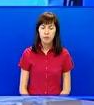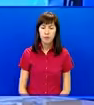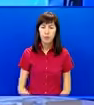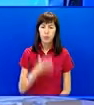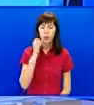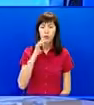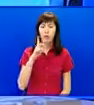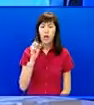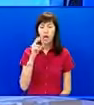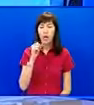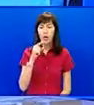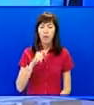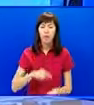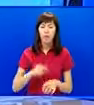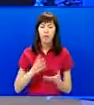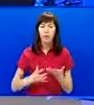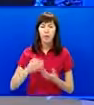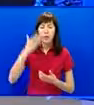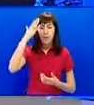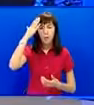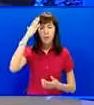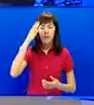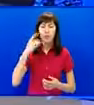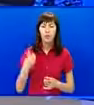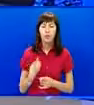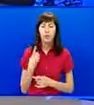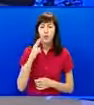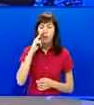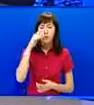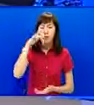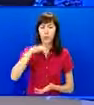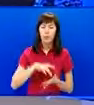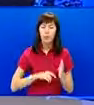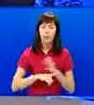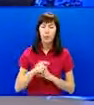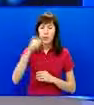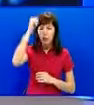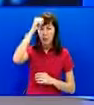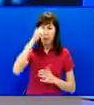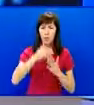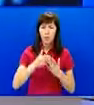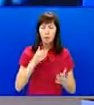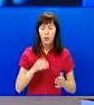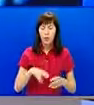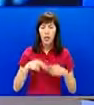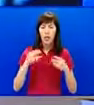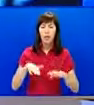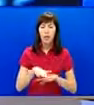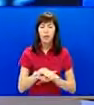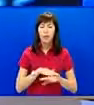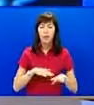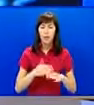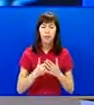Южный Арбат – эпицентр сбора талантливой молодежи. Город мастеров в Шымкенте появился месяц назад. Он раскинулся на площадке